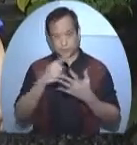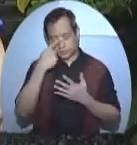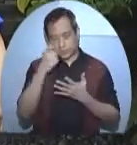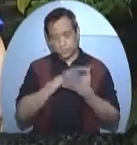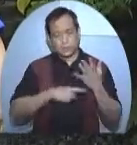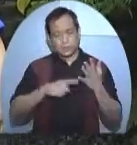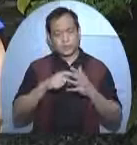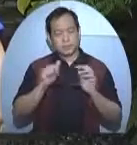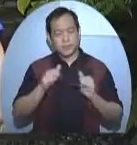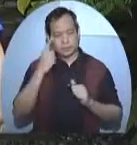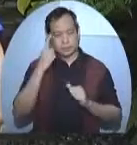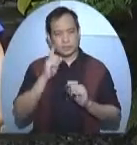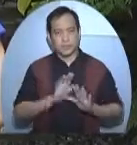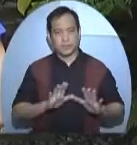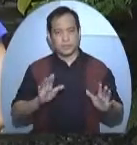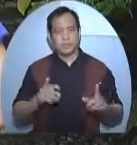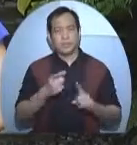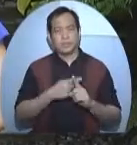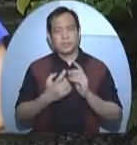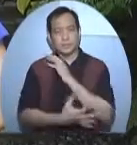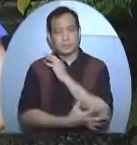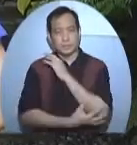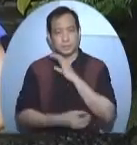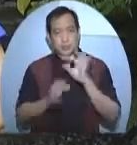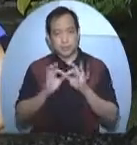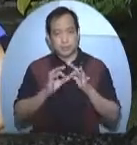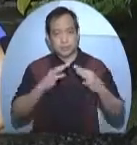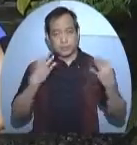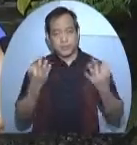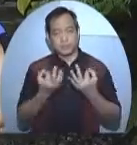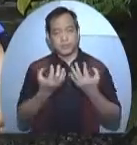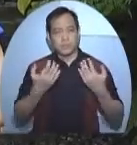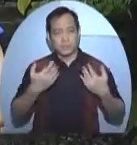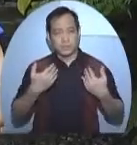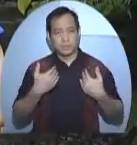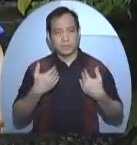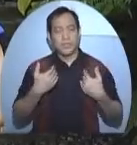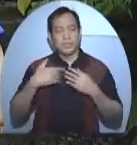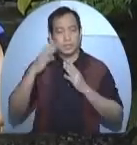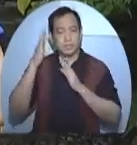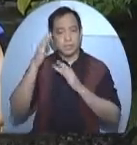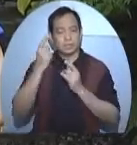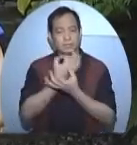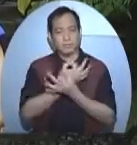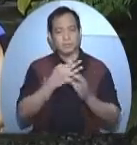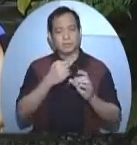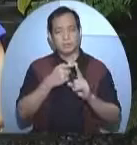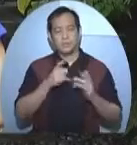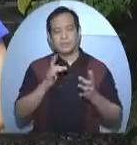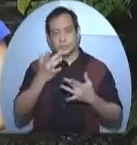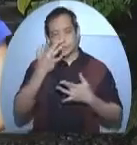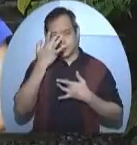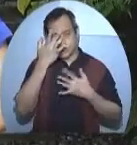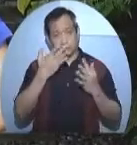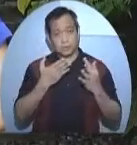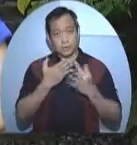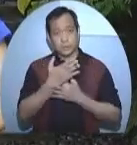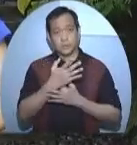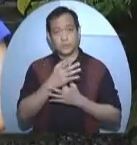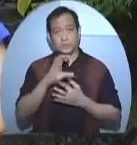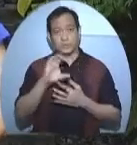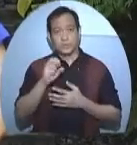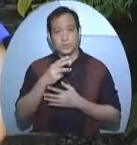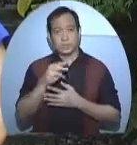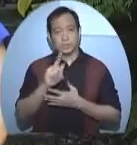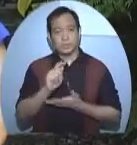programang ito, naging posible sa mga batang magmula sa mga mahihirap na pamilya na magkaroon ng pag-asang makalaya sa kanilang sakit sa